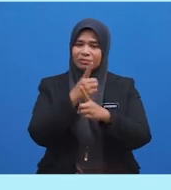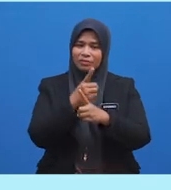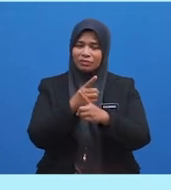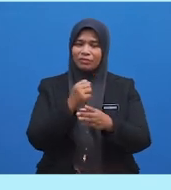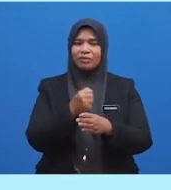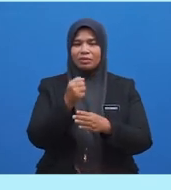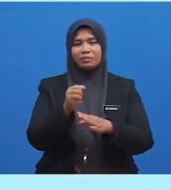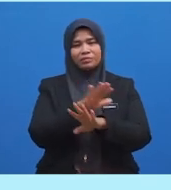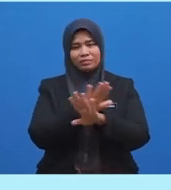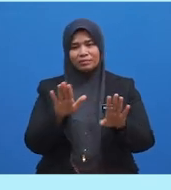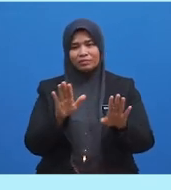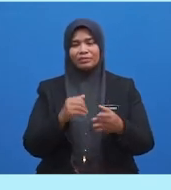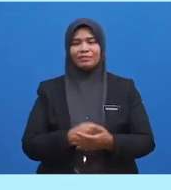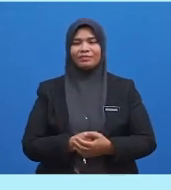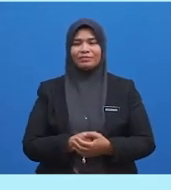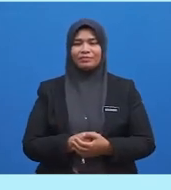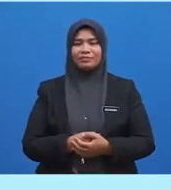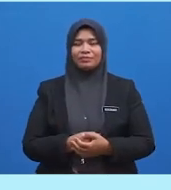tidak lalu